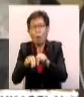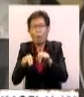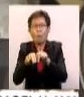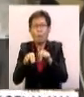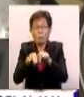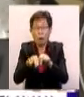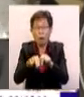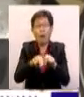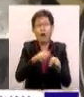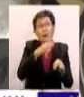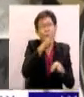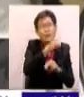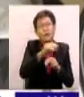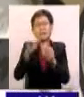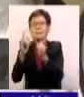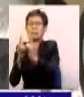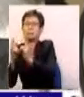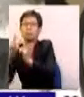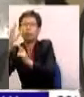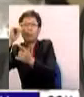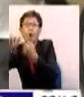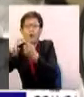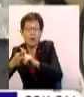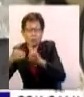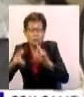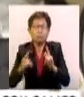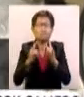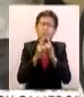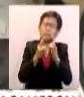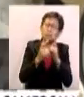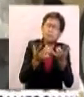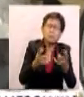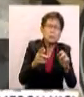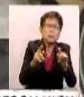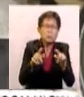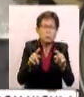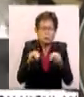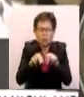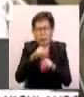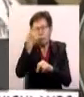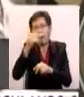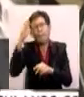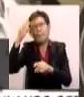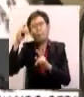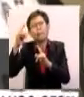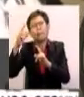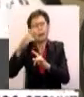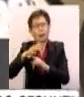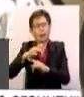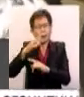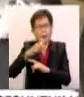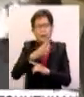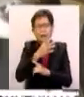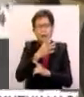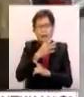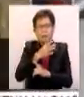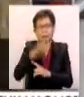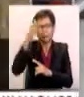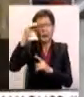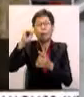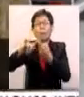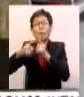teman lelaki, tetapi kami tidak berjaya kerana ibu kandung dan teman lelaki telah melarikan diri. So kami tak dapat jumpa dia